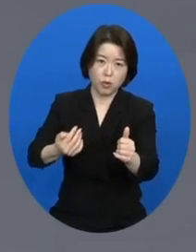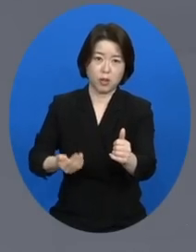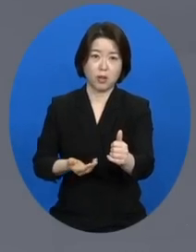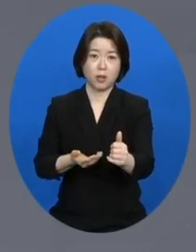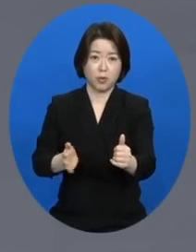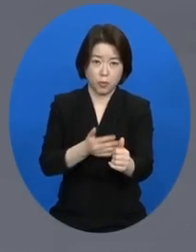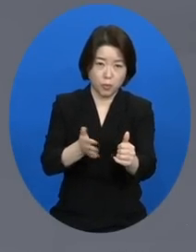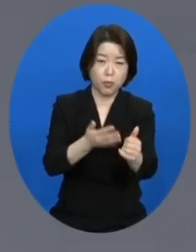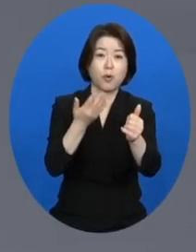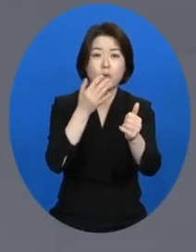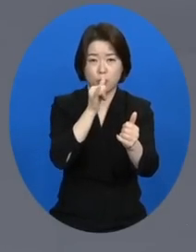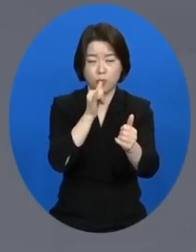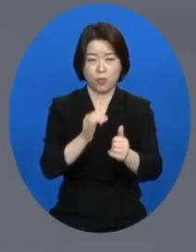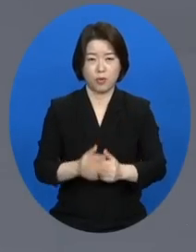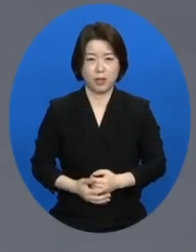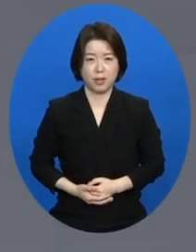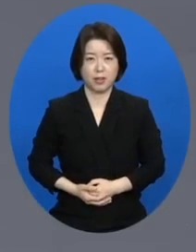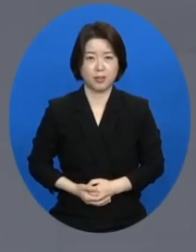계셨어요.